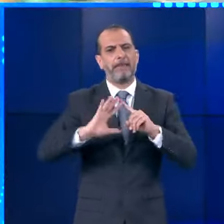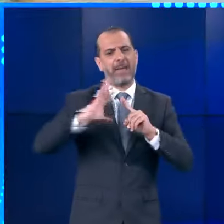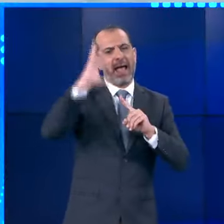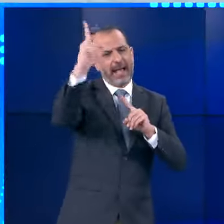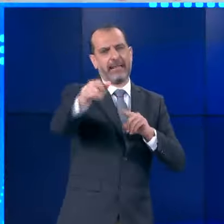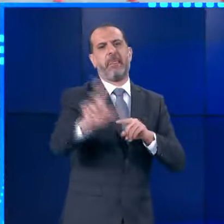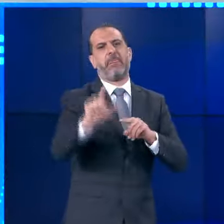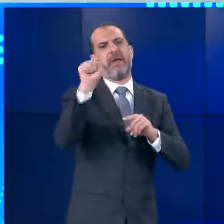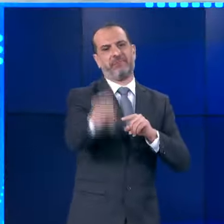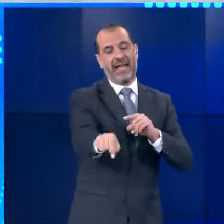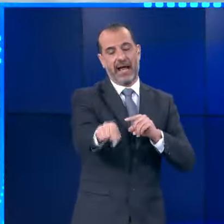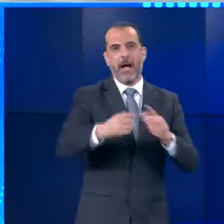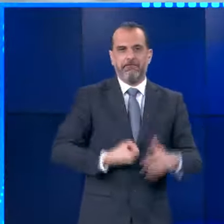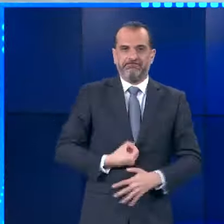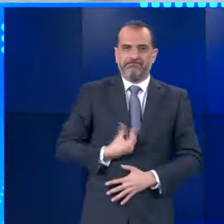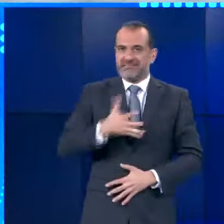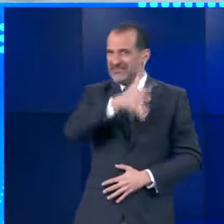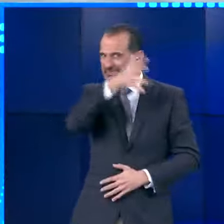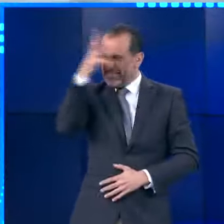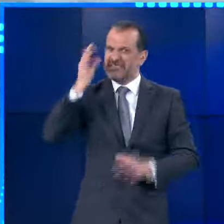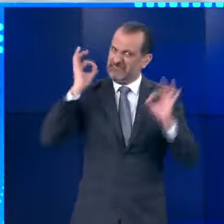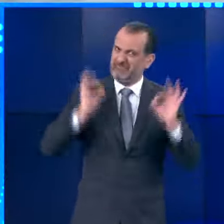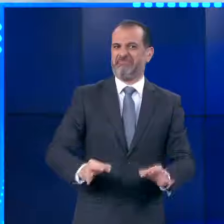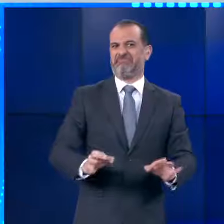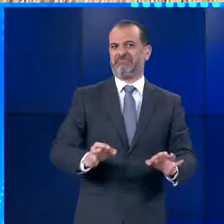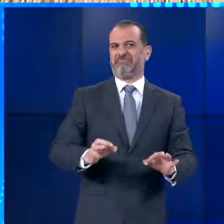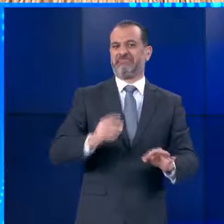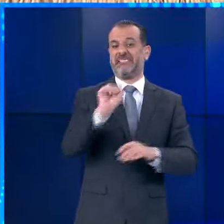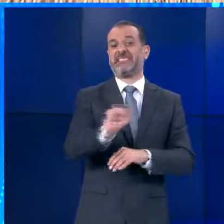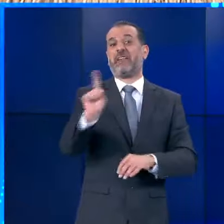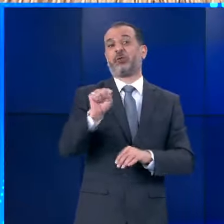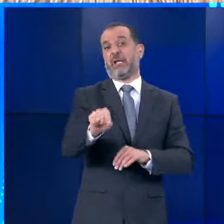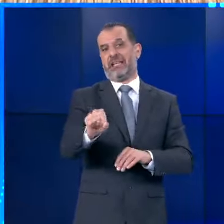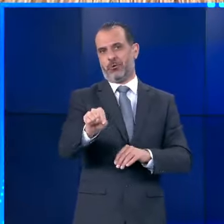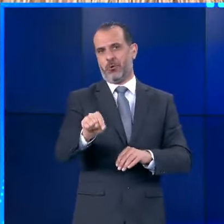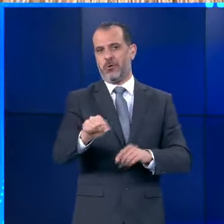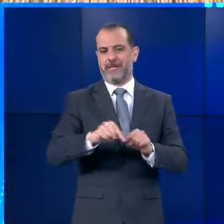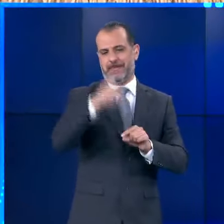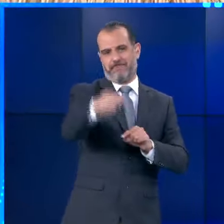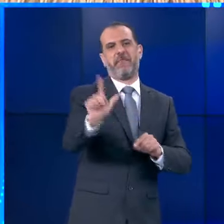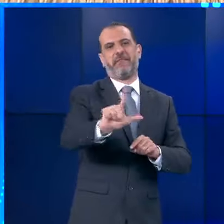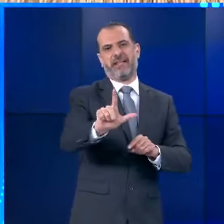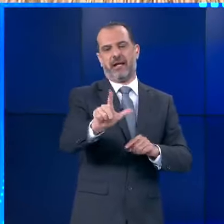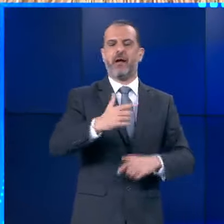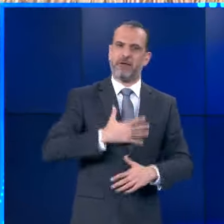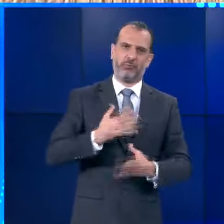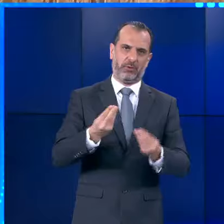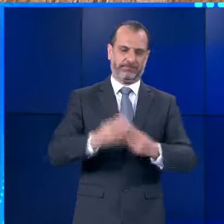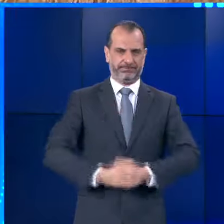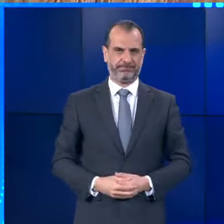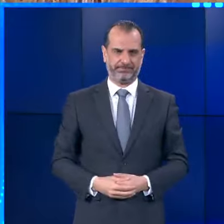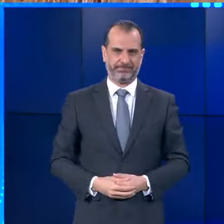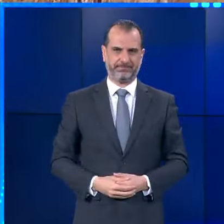ερχόμενη Δευτέρα. Η αίσθηση της ζέστης πάντως θα είναι αρκετά έντονη για το Σαββατοκύριακο και την ερχόμενη Δευτέρα, Κατερίνα. Σε ευχαριστώ πολύ, Θοδωρή.